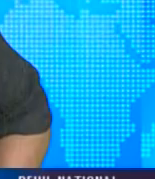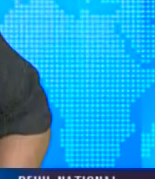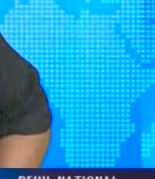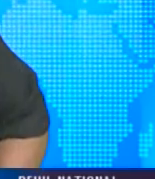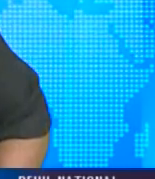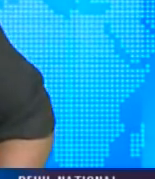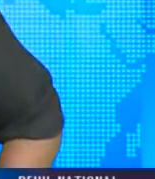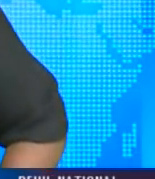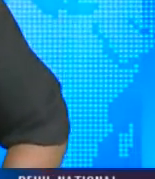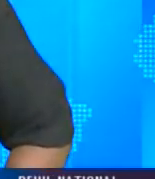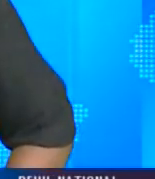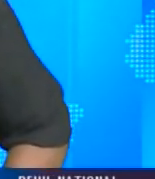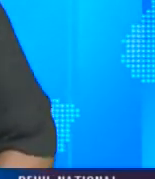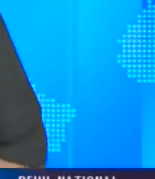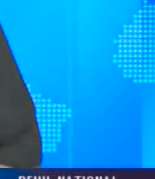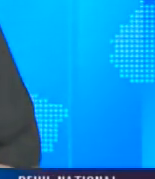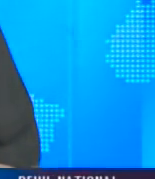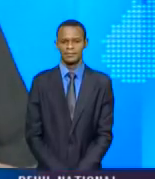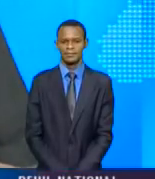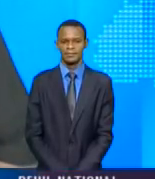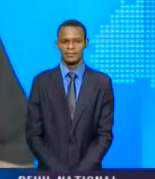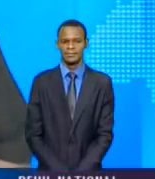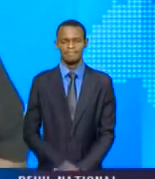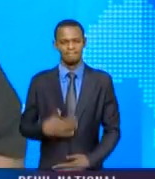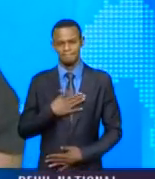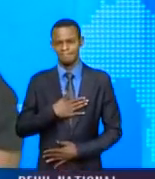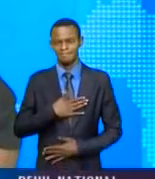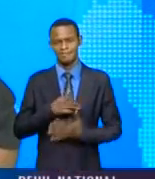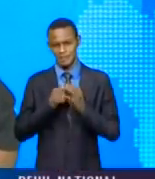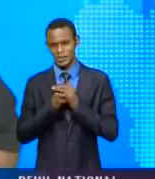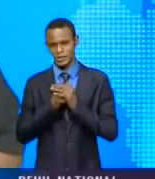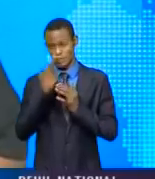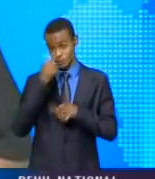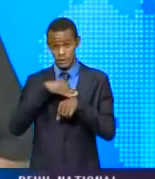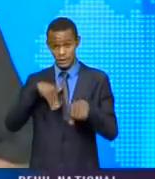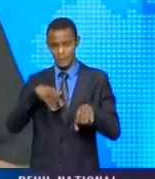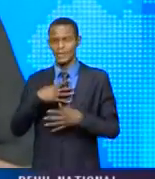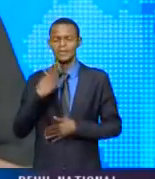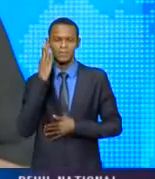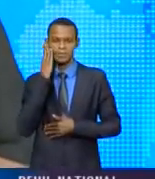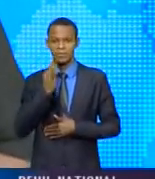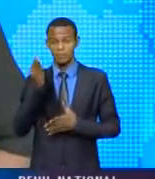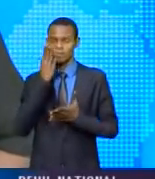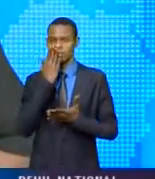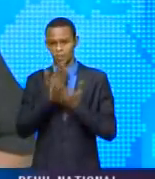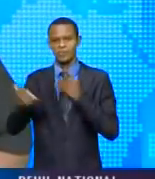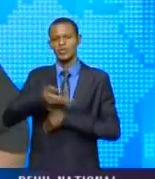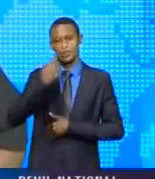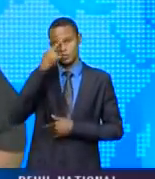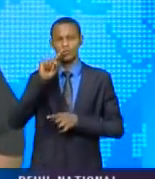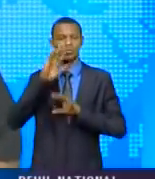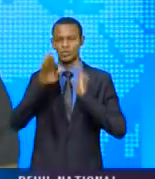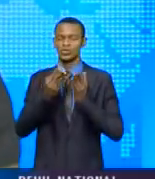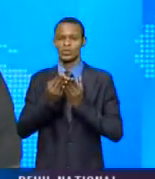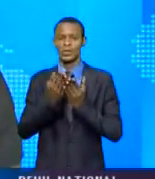excuses pour le retard avec lequel nous démarrons séjourne à la bienvenue à toutes et à tous et surtout merci il d'abord choisi la télévision nationale